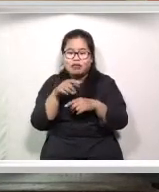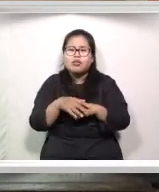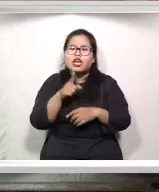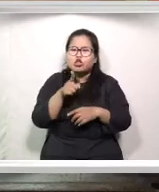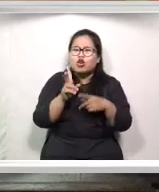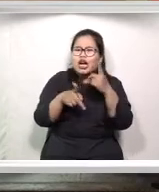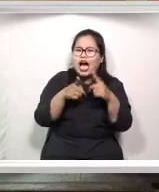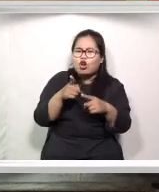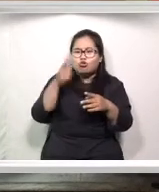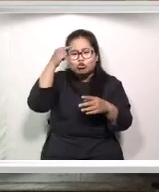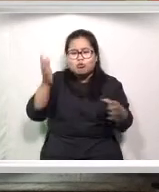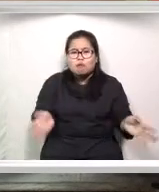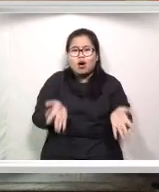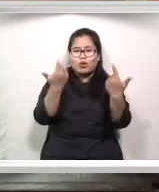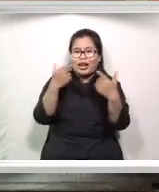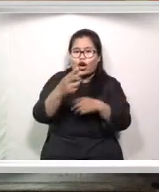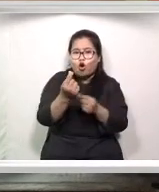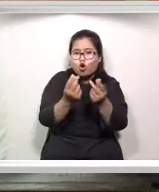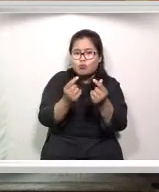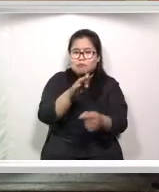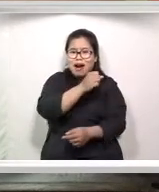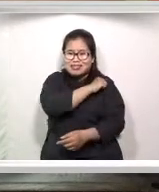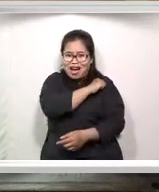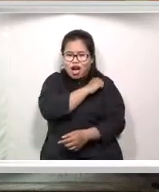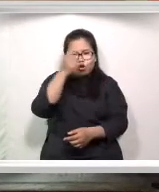bahwa di dalam membangun ekonomi bangsa,